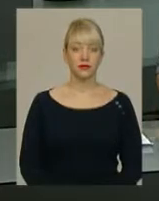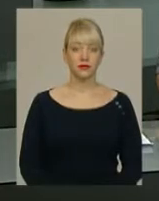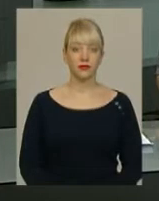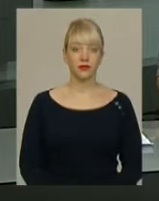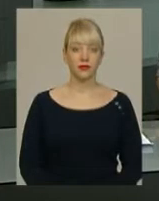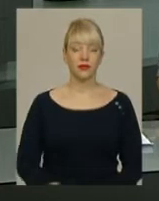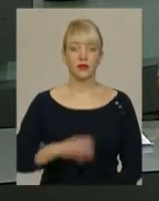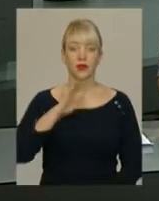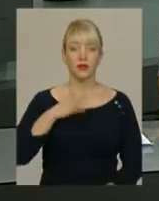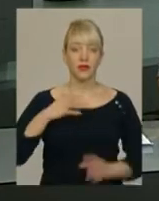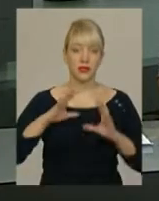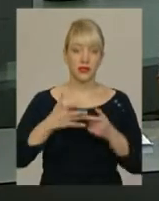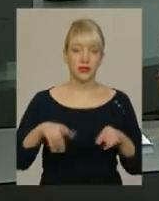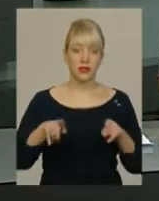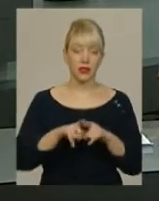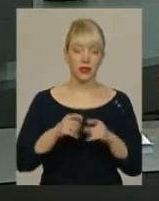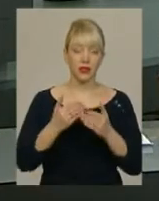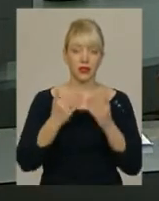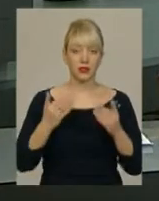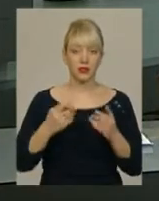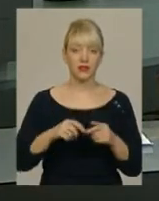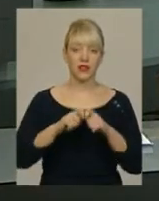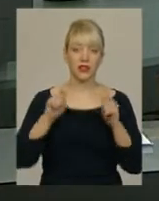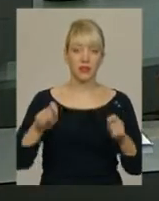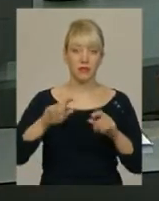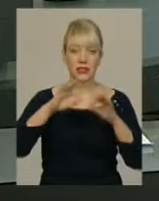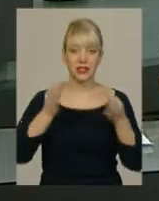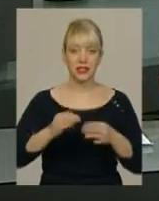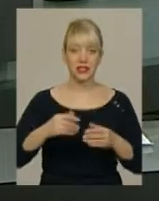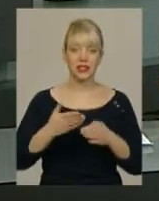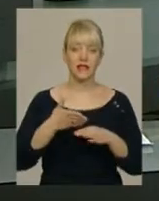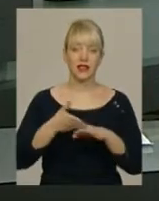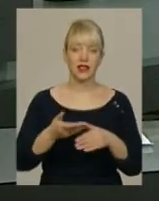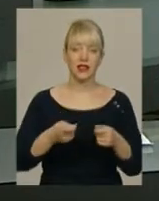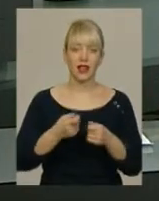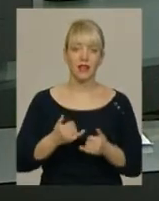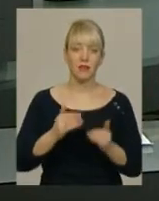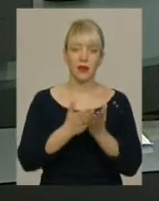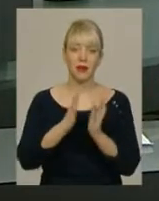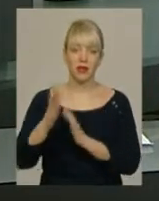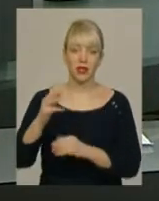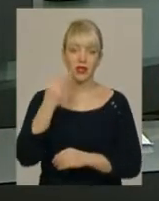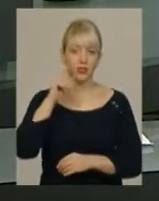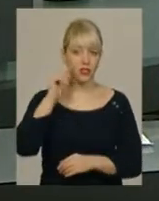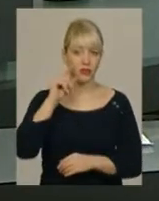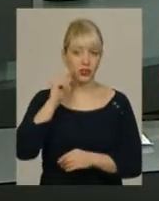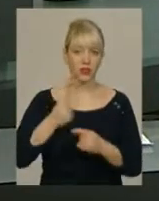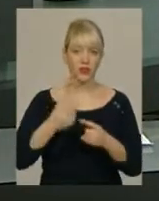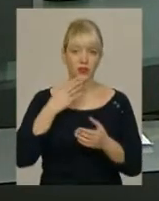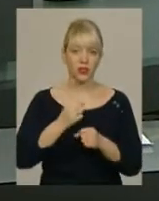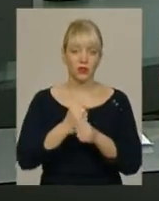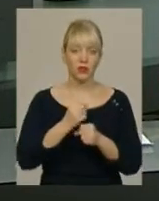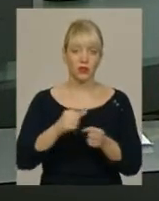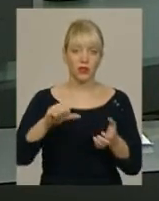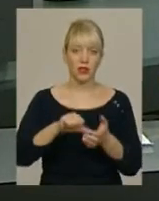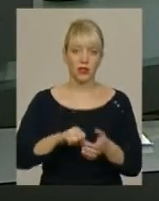«Мій світ» – експозиція з такою назвою відкрилась у мистецькій вітальні Хмельницької бібліотеки для дітей імені Шевченка. Свої художні роботи представила